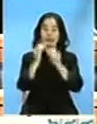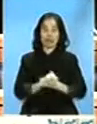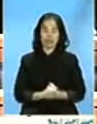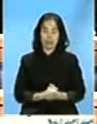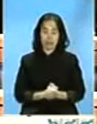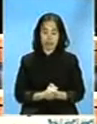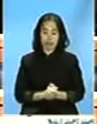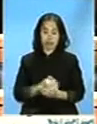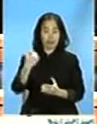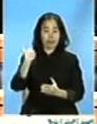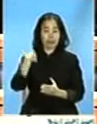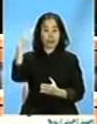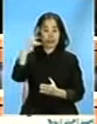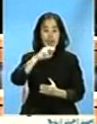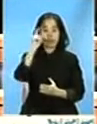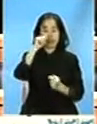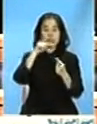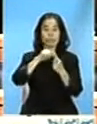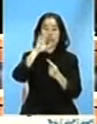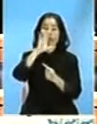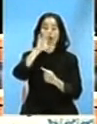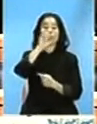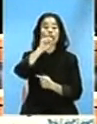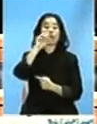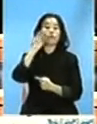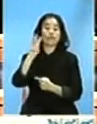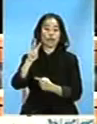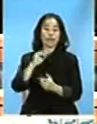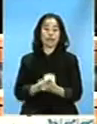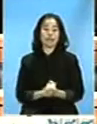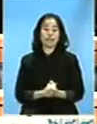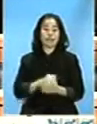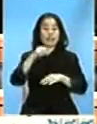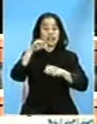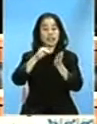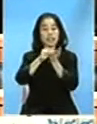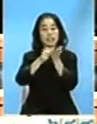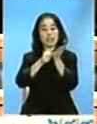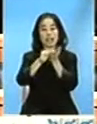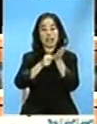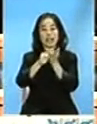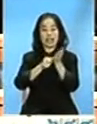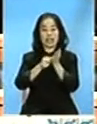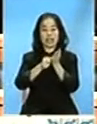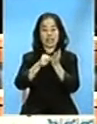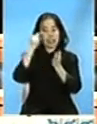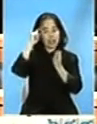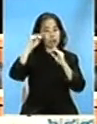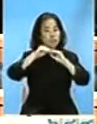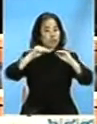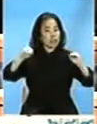เกี่ยวกับที่มาของสว.นะครับเป็นการแก้ไขที่ได้ตั้งธงไว้ล่วงหน้าน